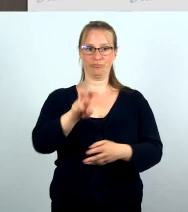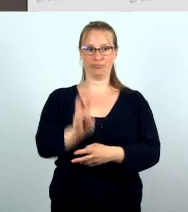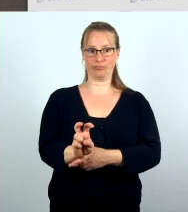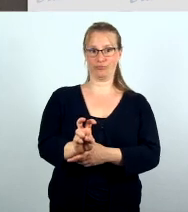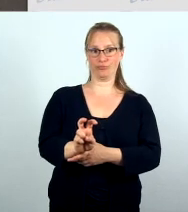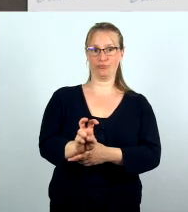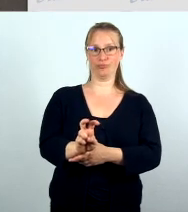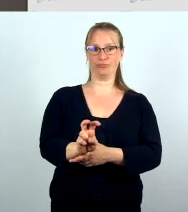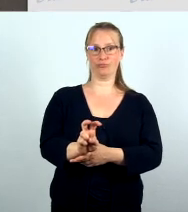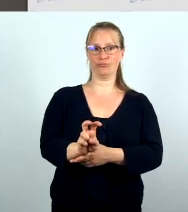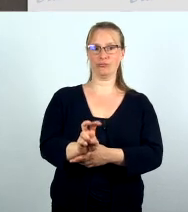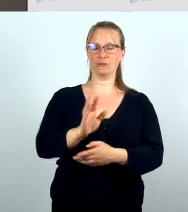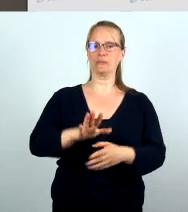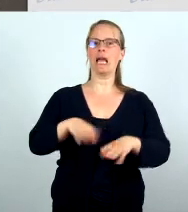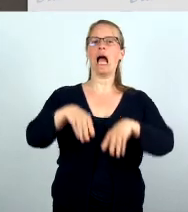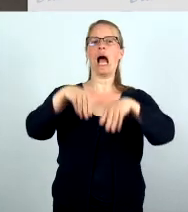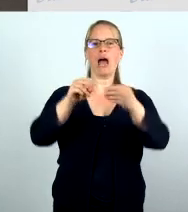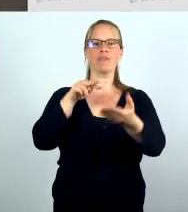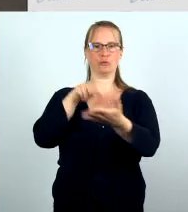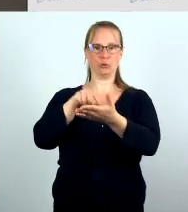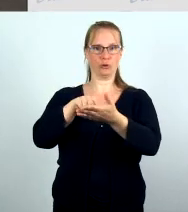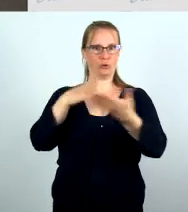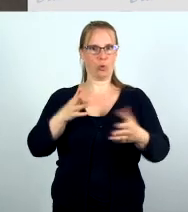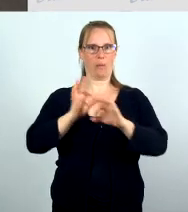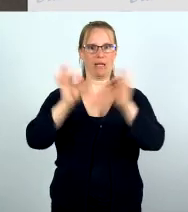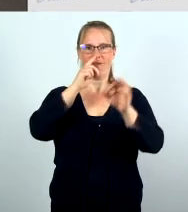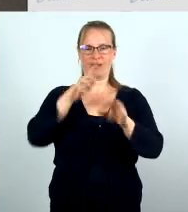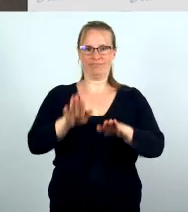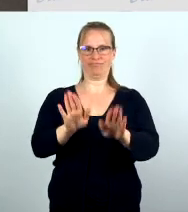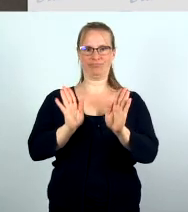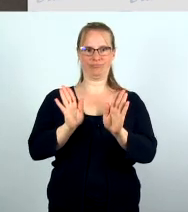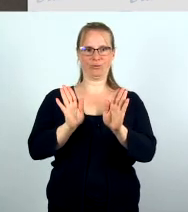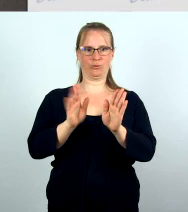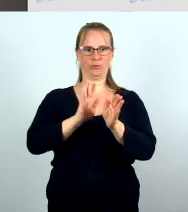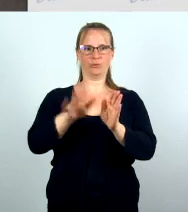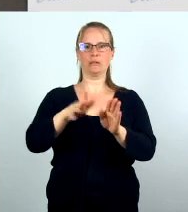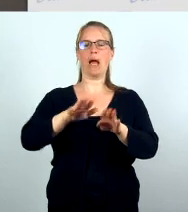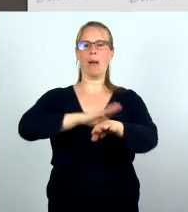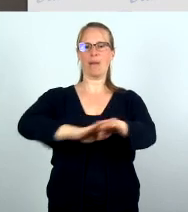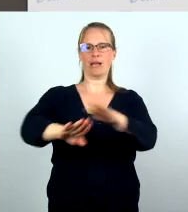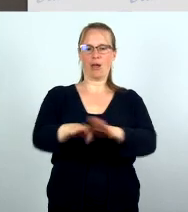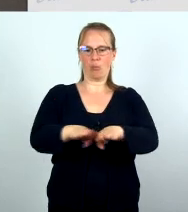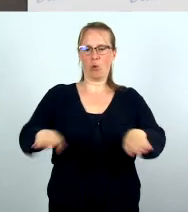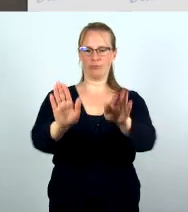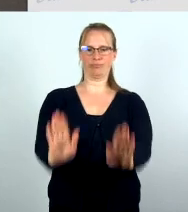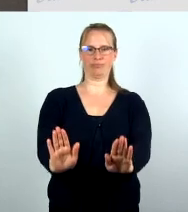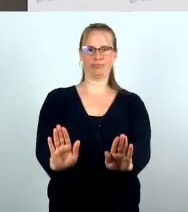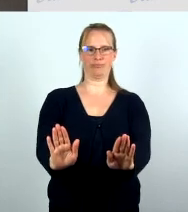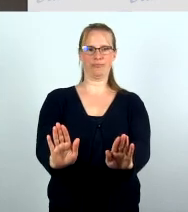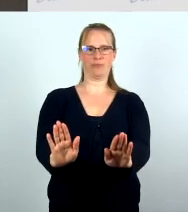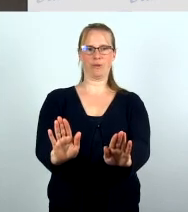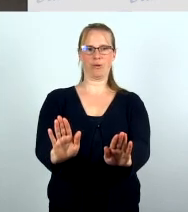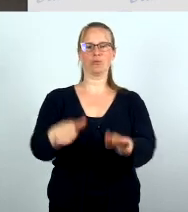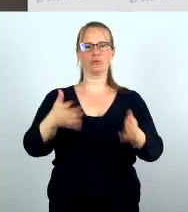erstmal in der Anfangsposition die Füße unten, zieht die Zehenspitzen zu euch ran. Und dann geht es um die Oberkörperrotation, dass ihr beide Gewichte gleichzeitig